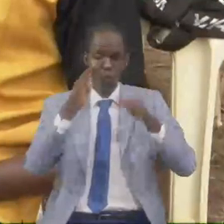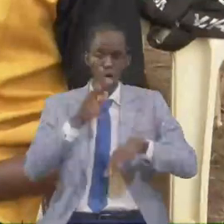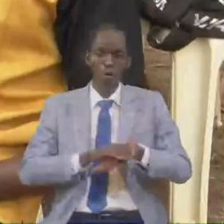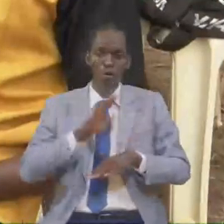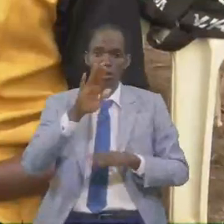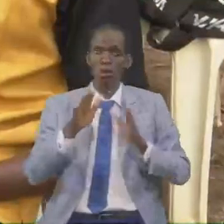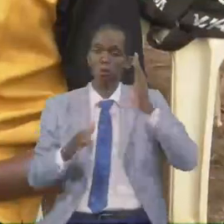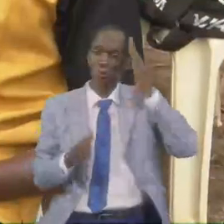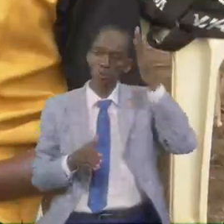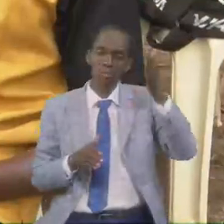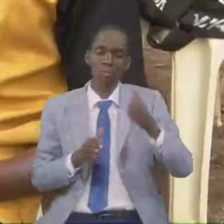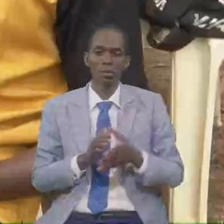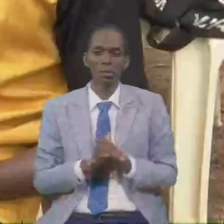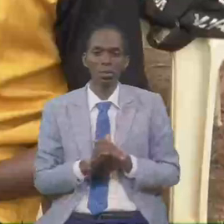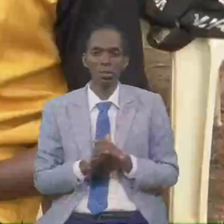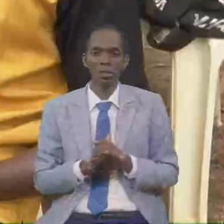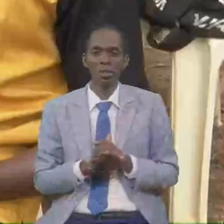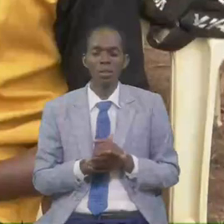Focalise-toi sur l'avenir.